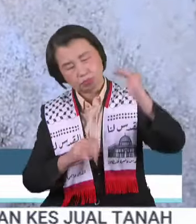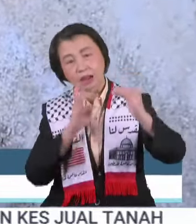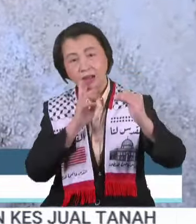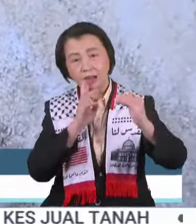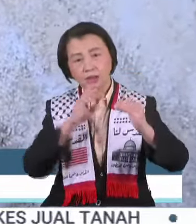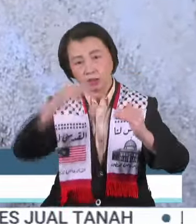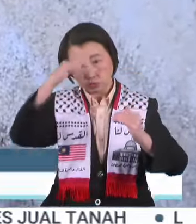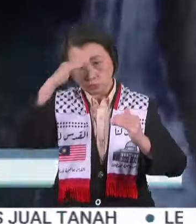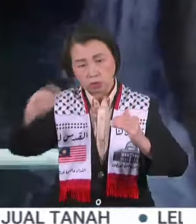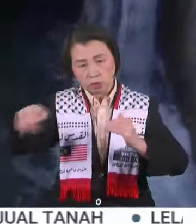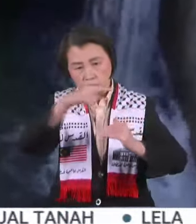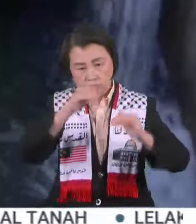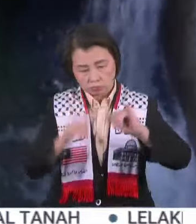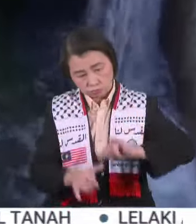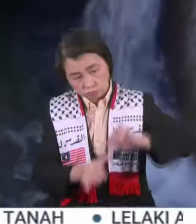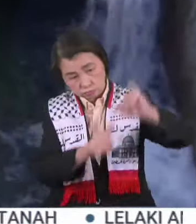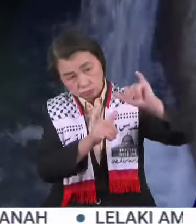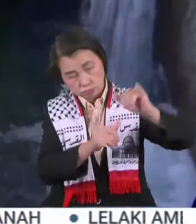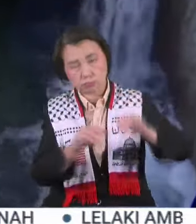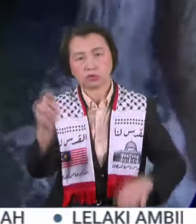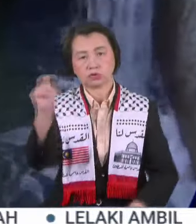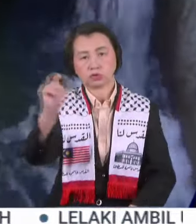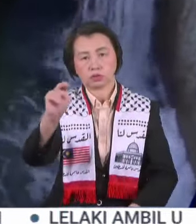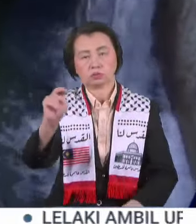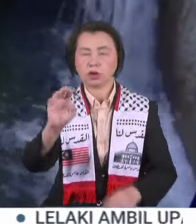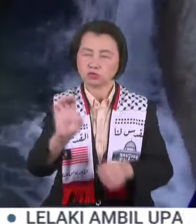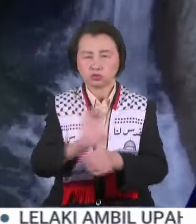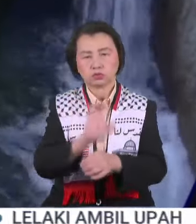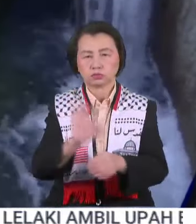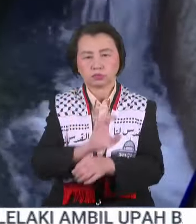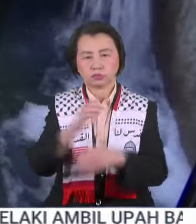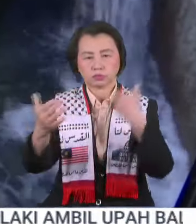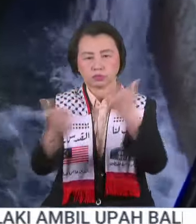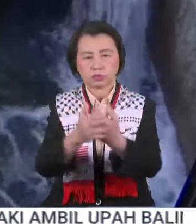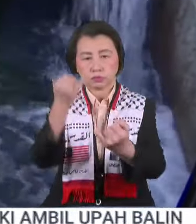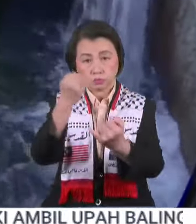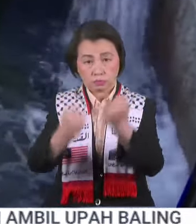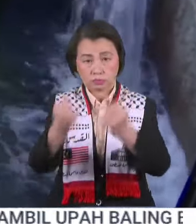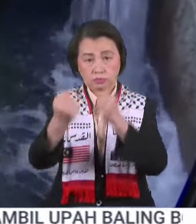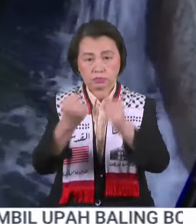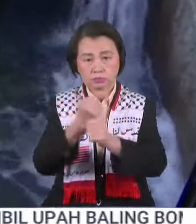Johor dilaporkan berada pada paras normal dan dijangka mencukupi sehingga hujung tahun ini.